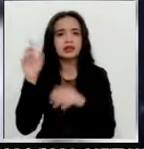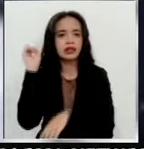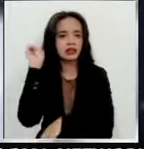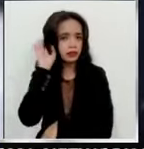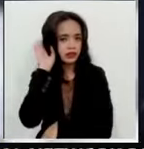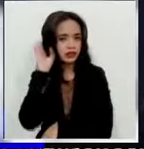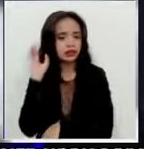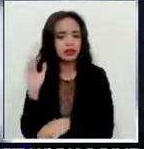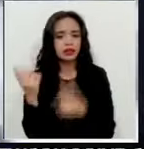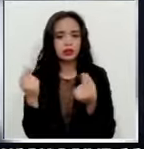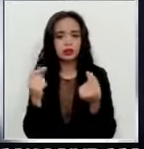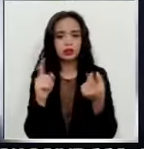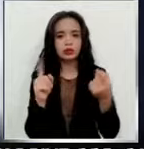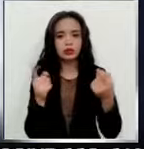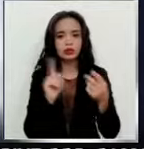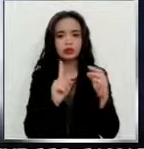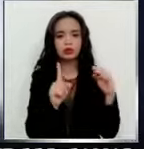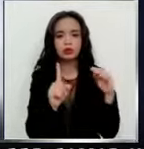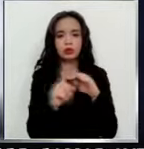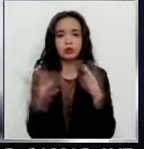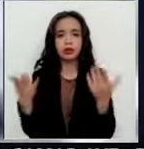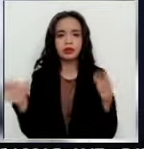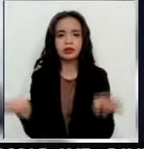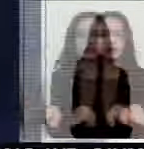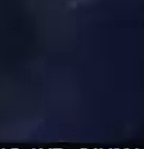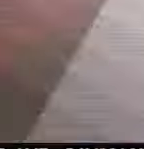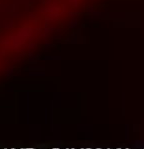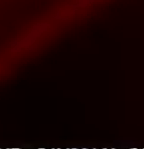patungo namang Ligao City sa Albay.